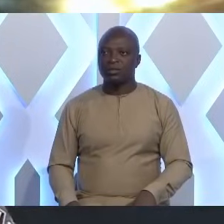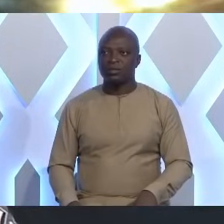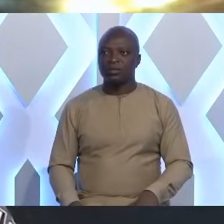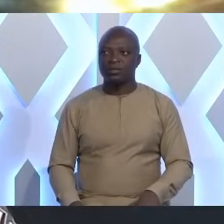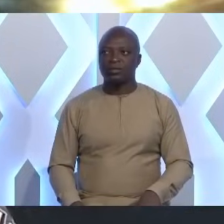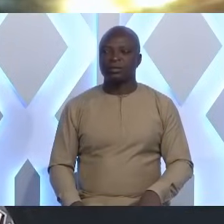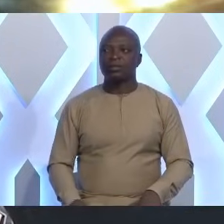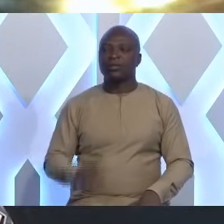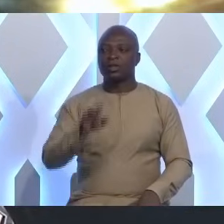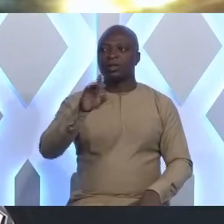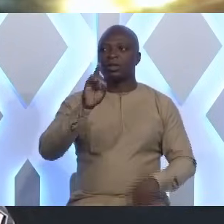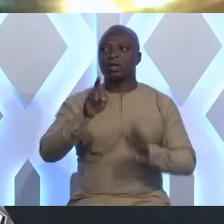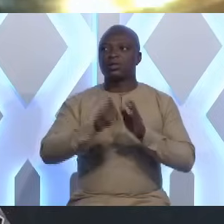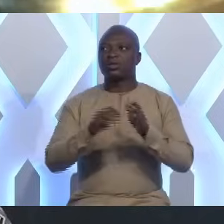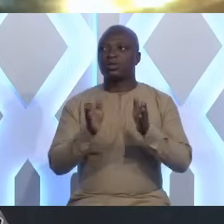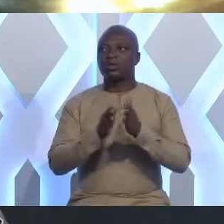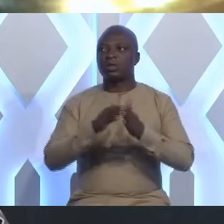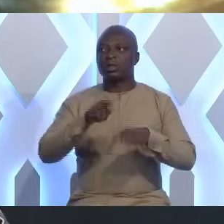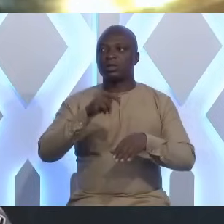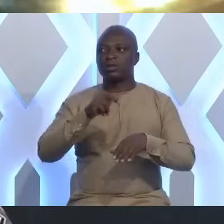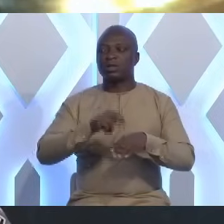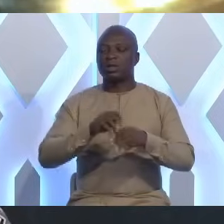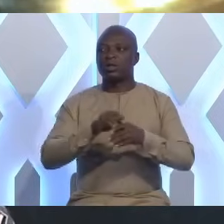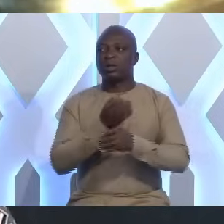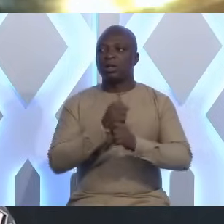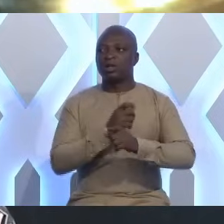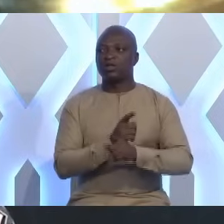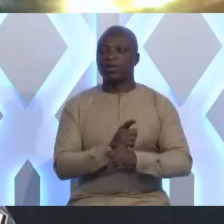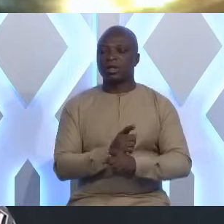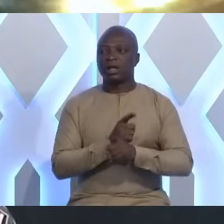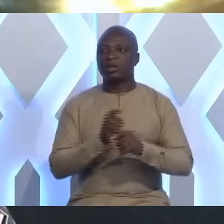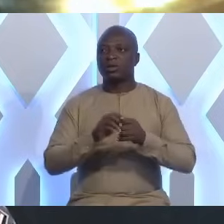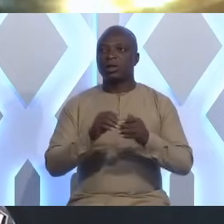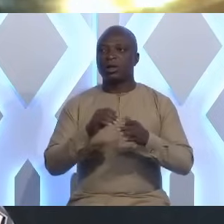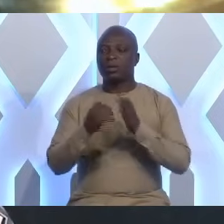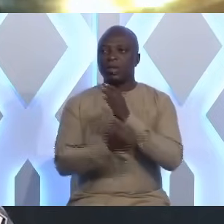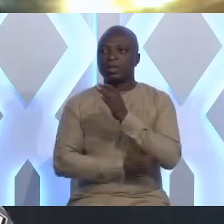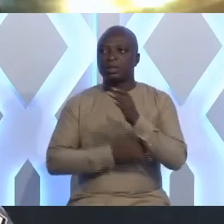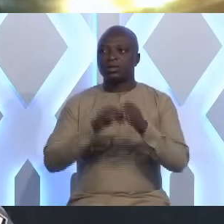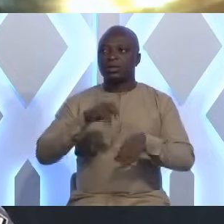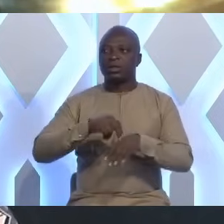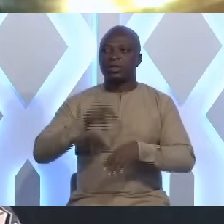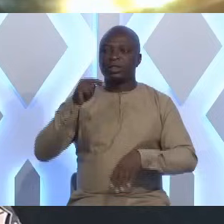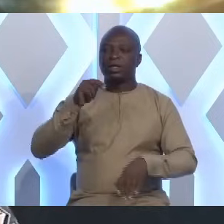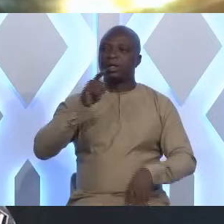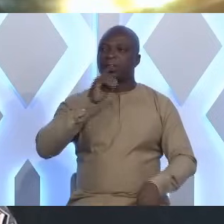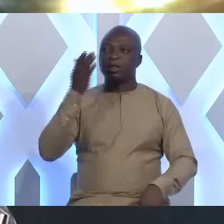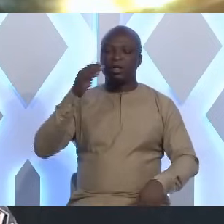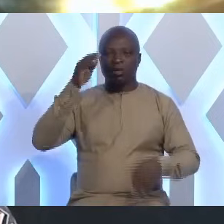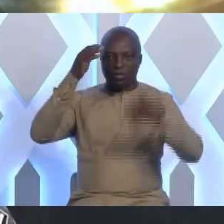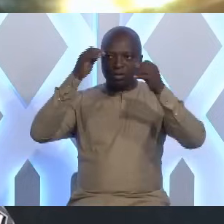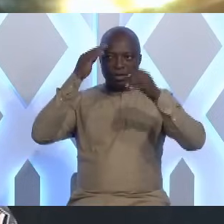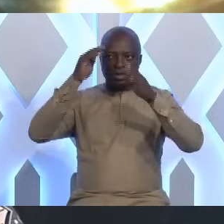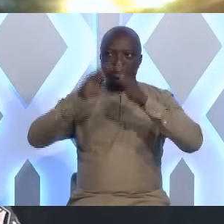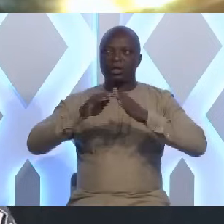Une délégation du Conseil national de la sauvegarde de la patrie du Niger était au ministère